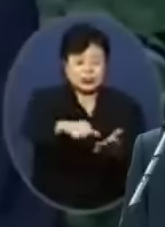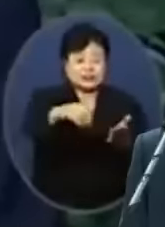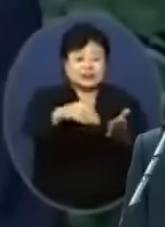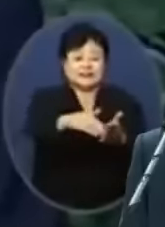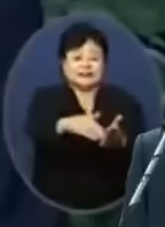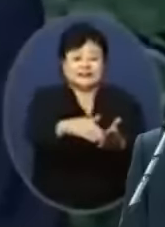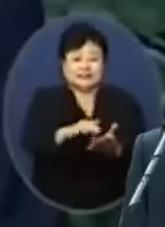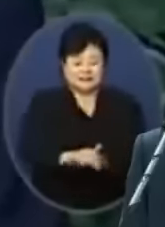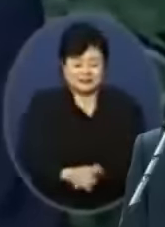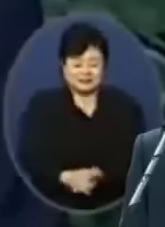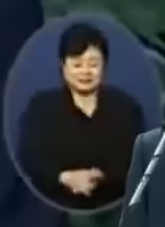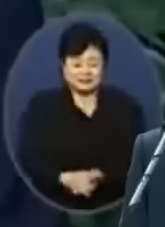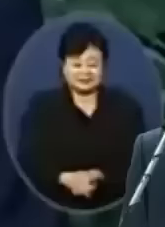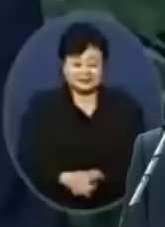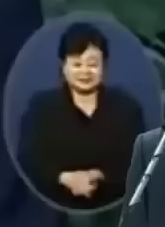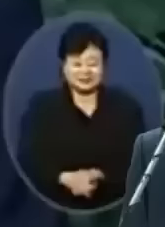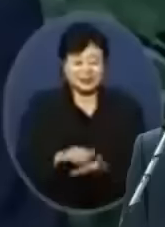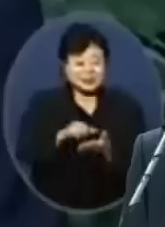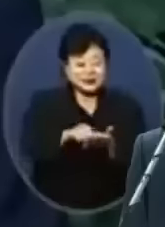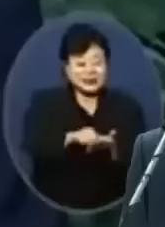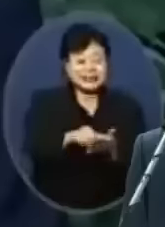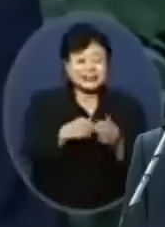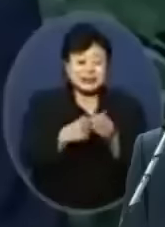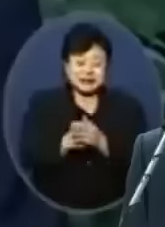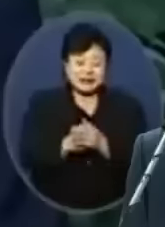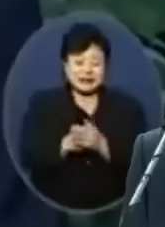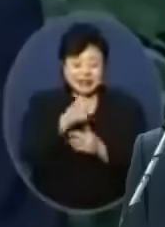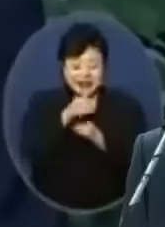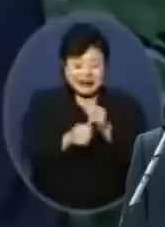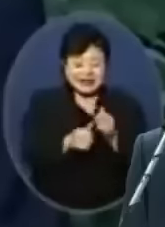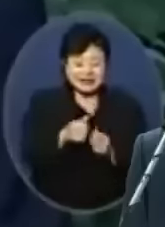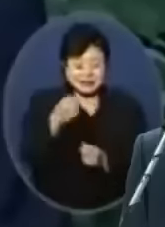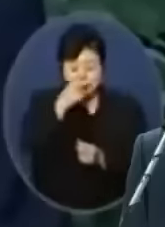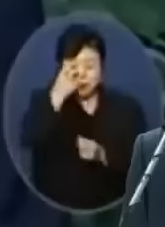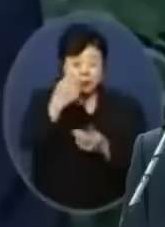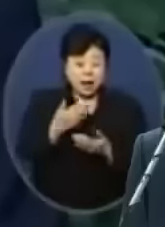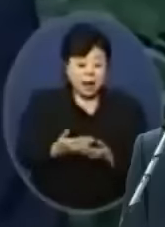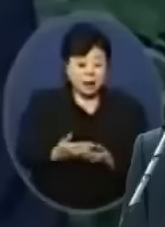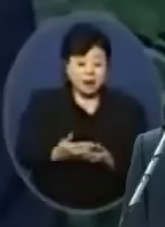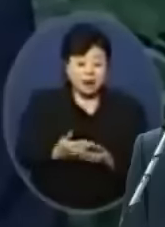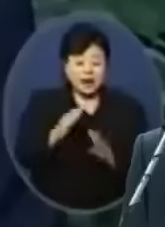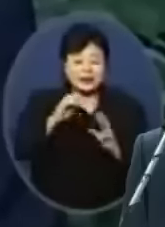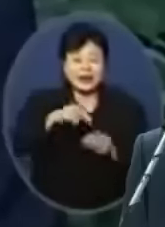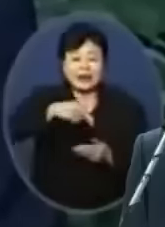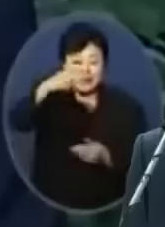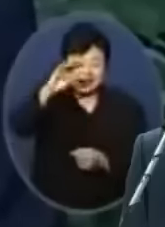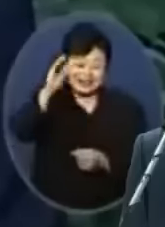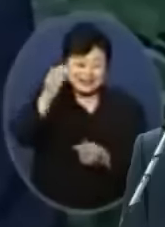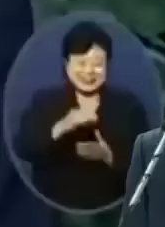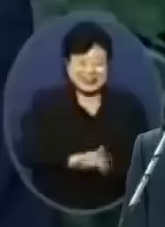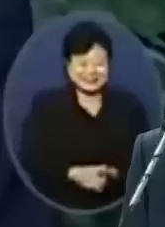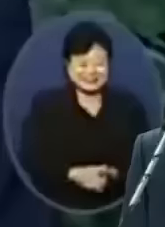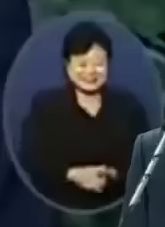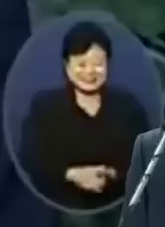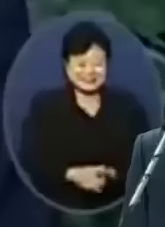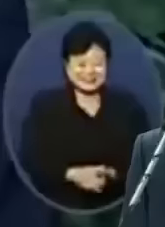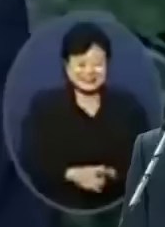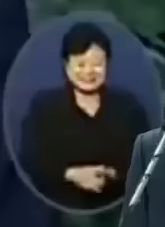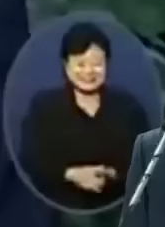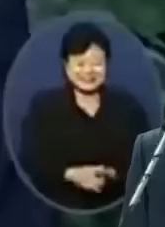자들은 그 도장으로 인해서 하나님의 보호를 받고 천국에 가게 되는 것입니다.